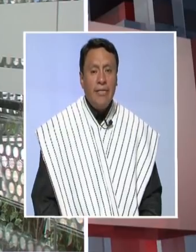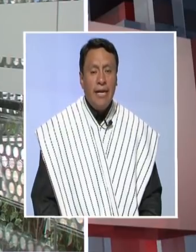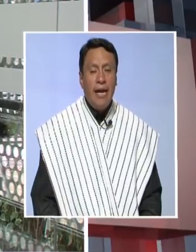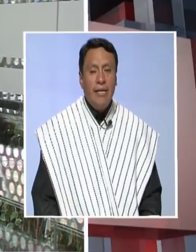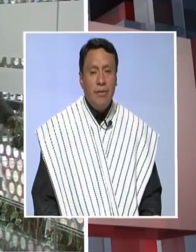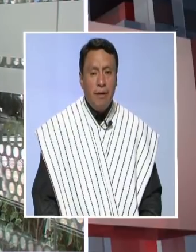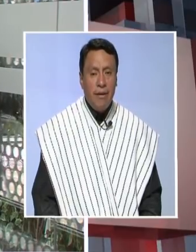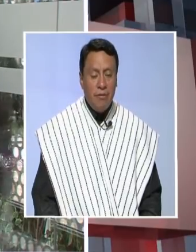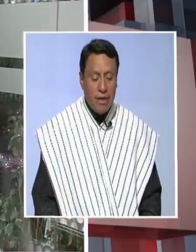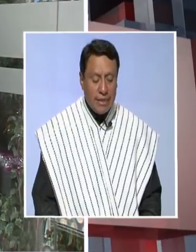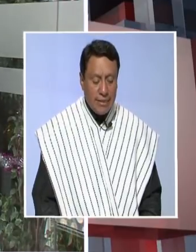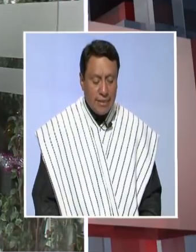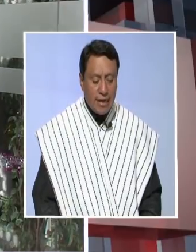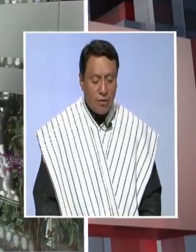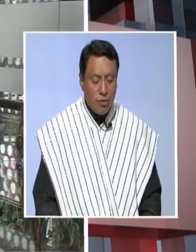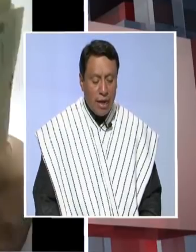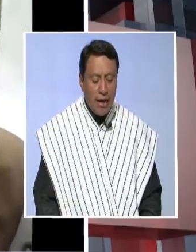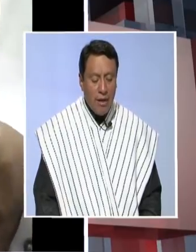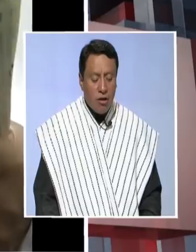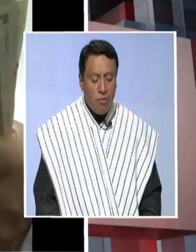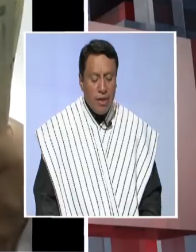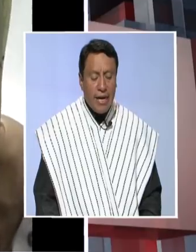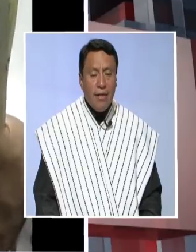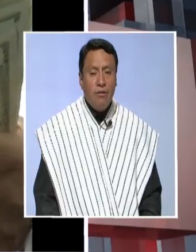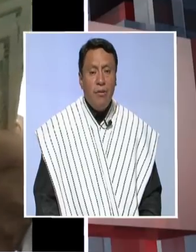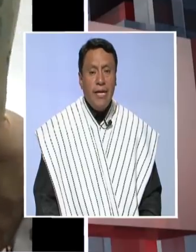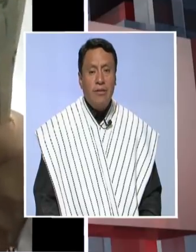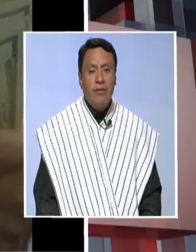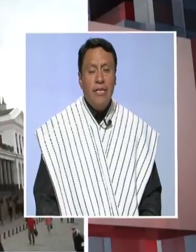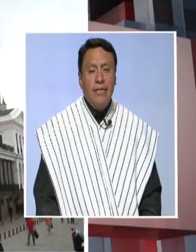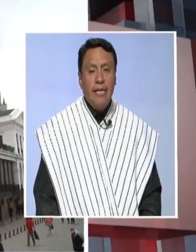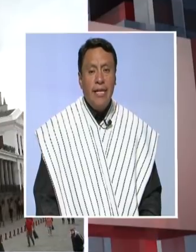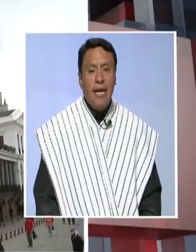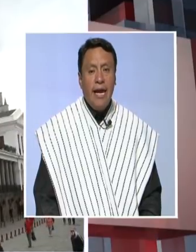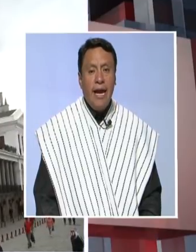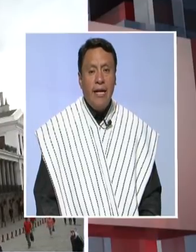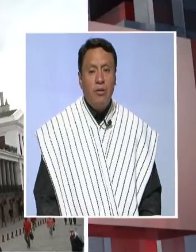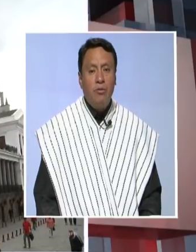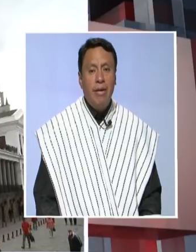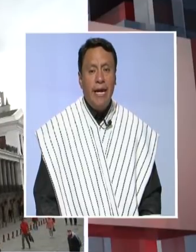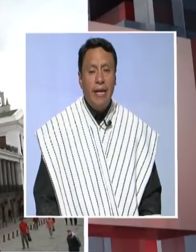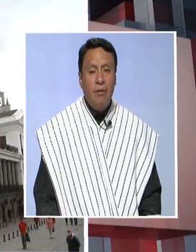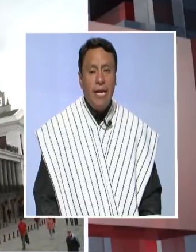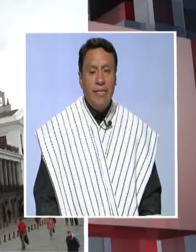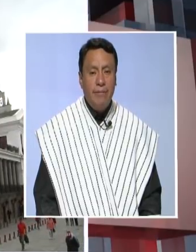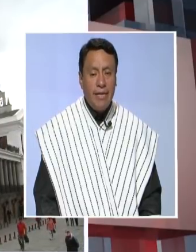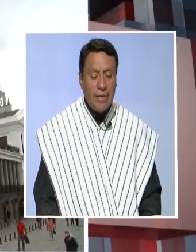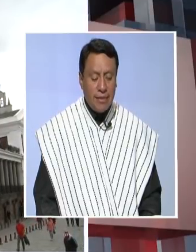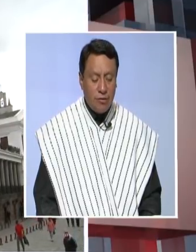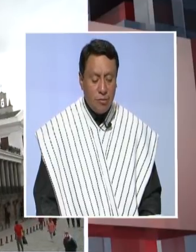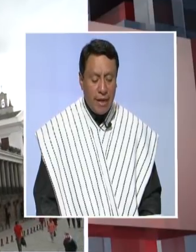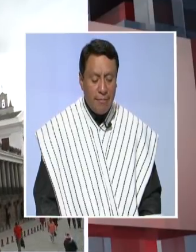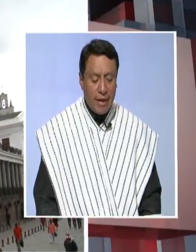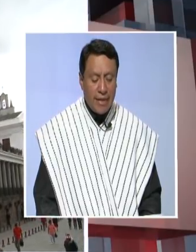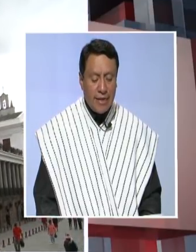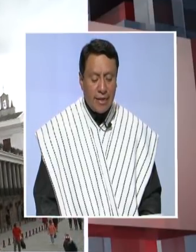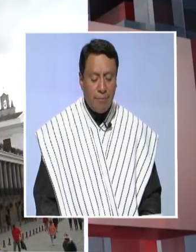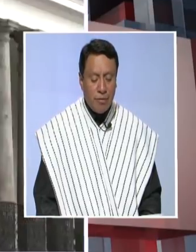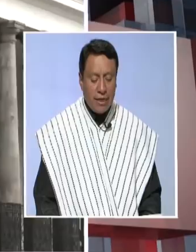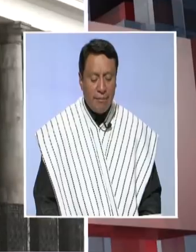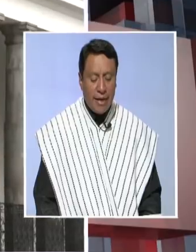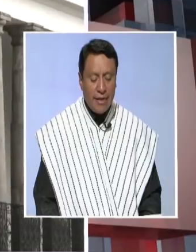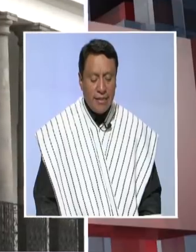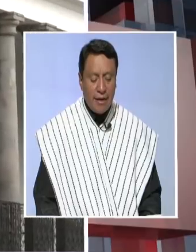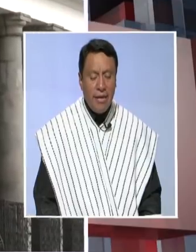kaika kashna nishpami huillachishka kuna. Comunicado gobierno, sinayatik kai hatun mingari Winyachimanta, Rikushpa, Imaka,